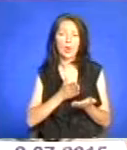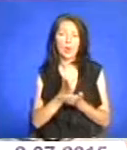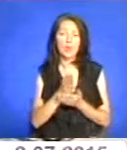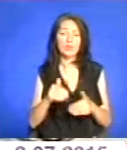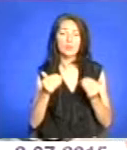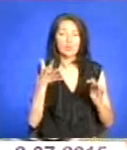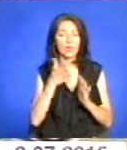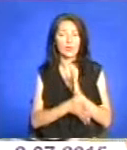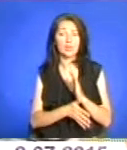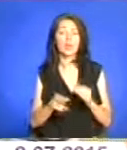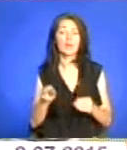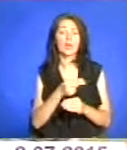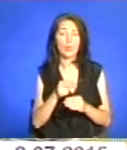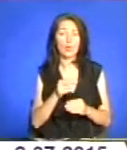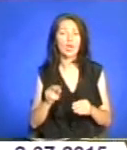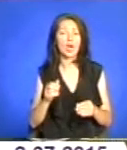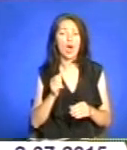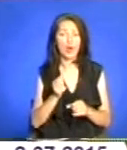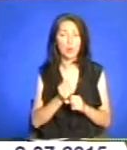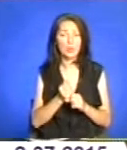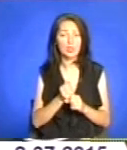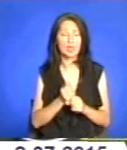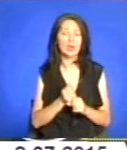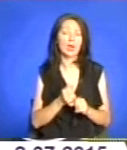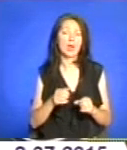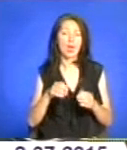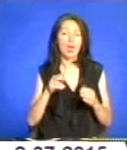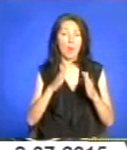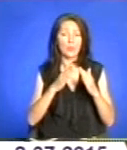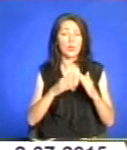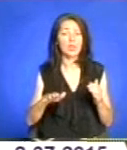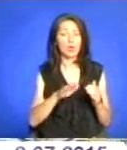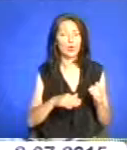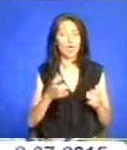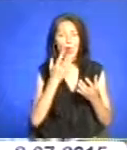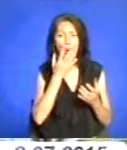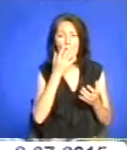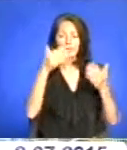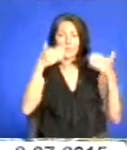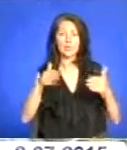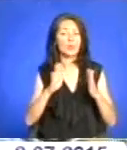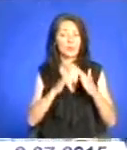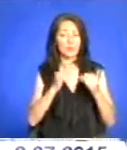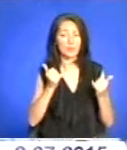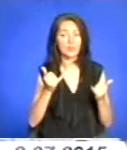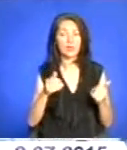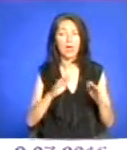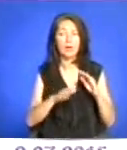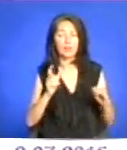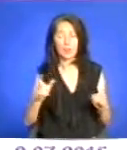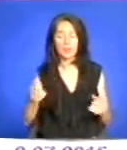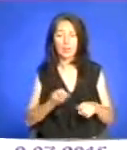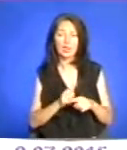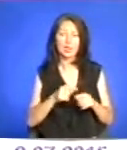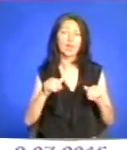ремонтних робіт прибудинкових територій, утеплення фасадів будинків. На сьогодні вже є 7 заяв мешканців, які об'єдналися і вирішили утеплити будинки